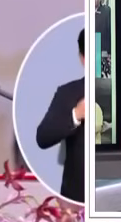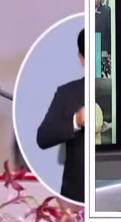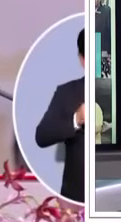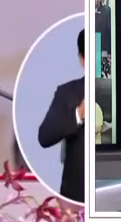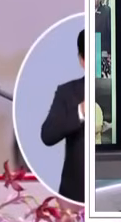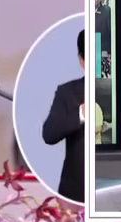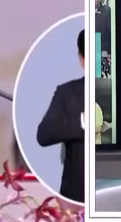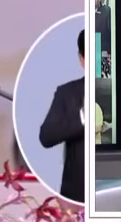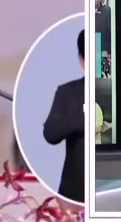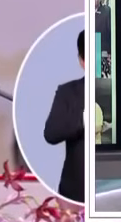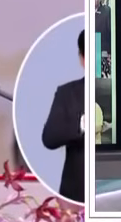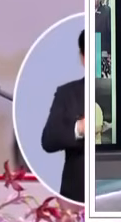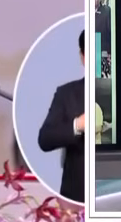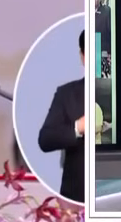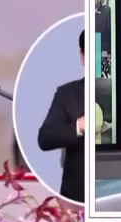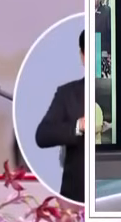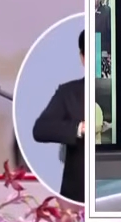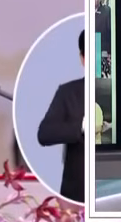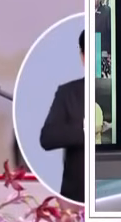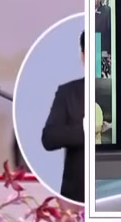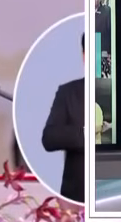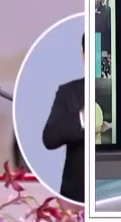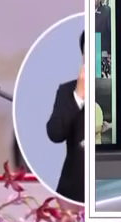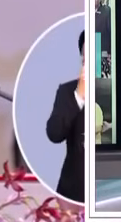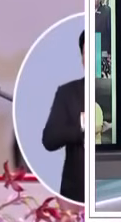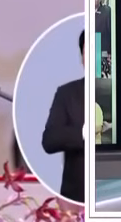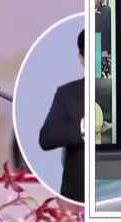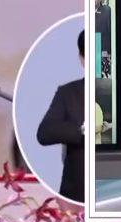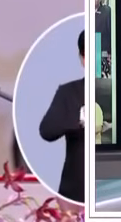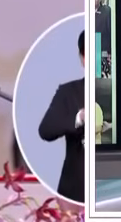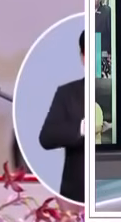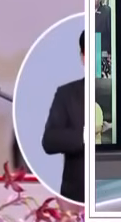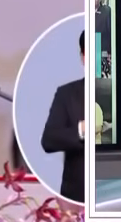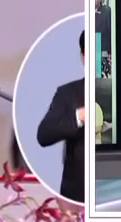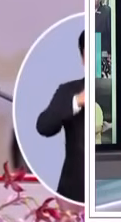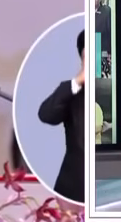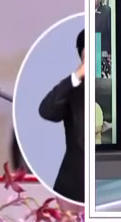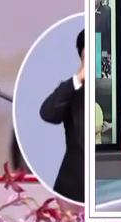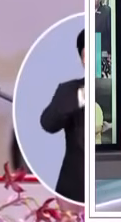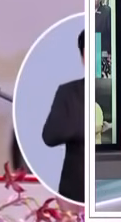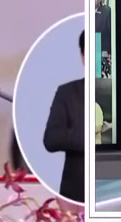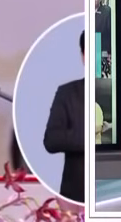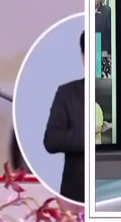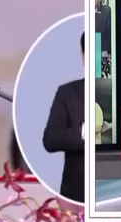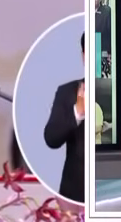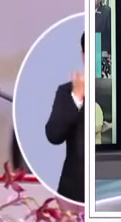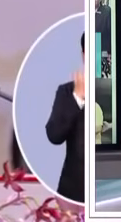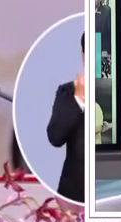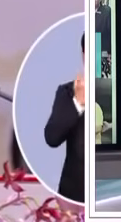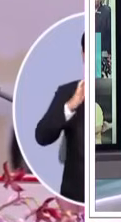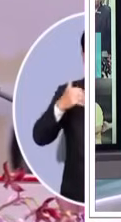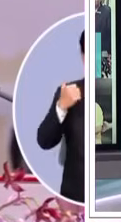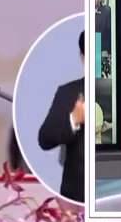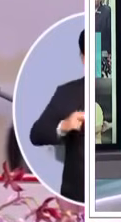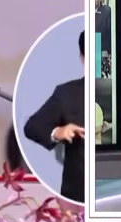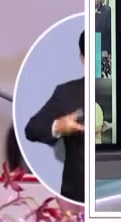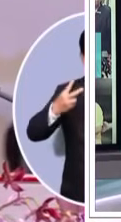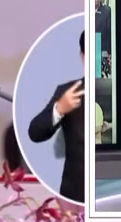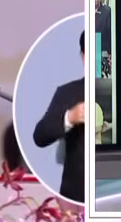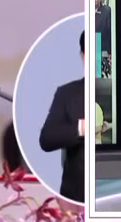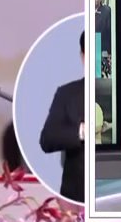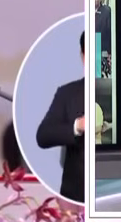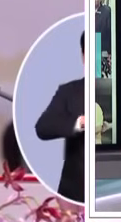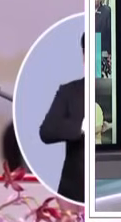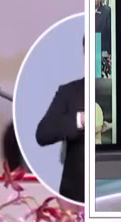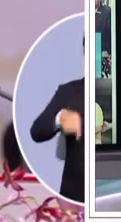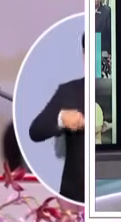心的倒不是赖清德这个人，因为赖清德高兴讲什么，他是个独派，大家都知道。我觉得韩国瑜忧心的